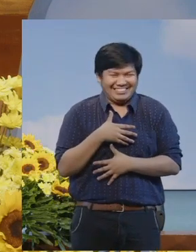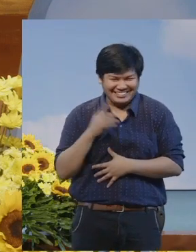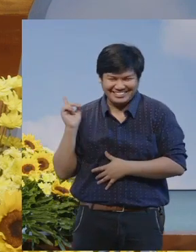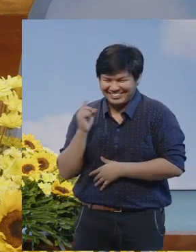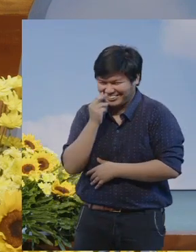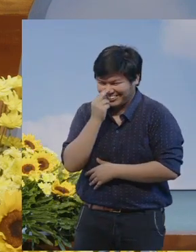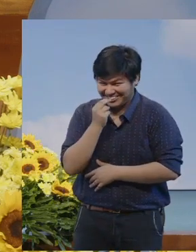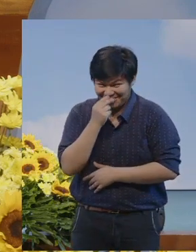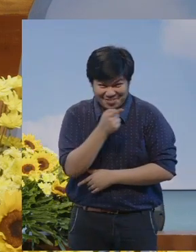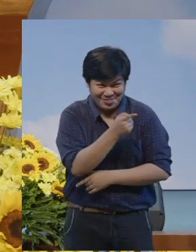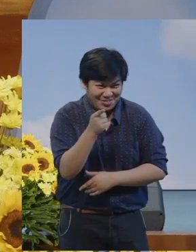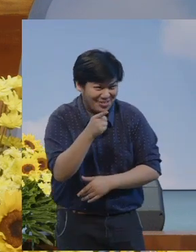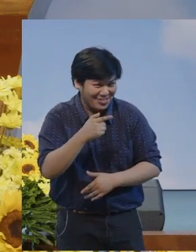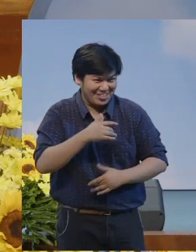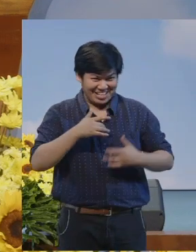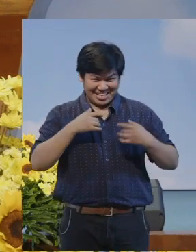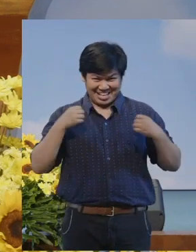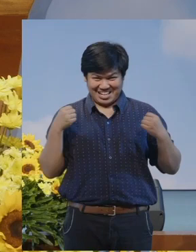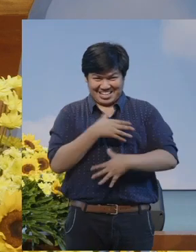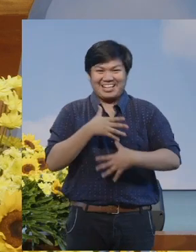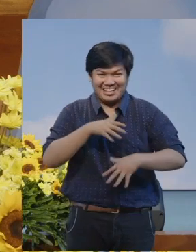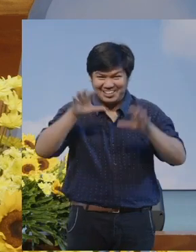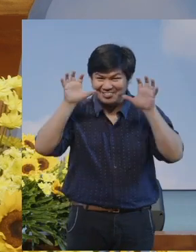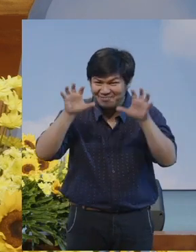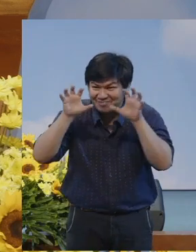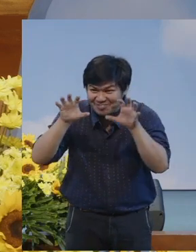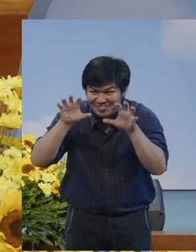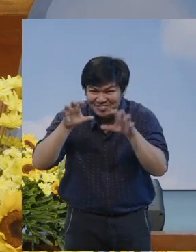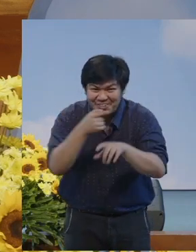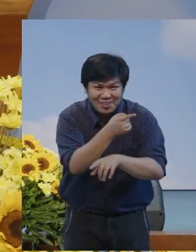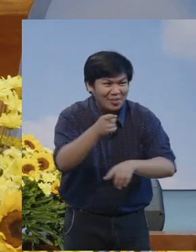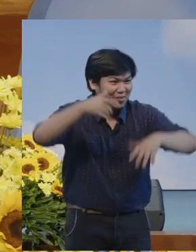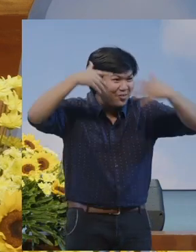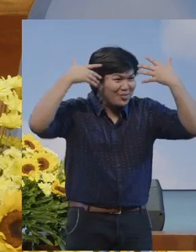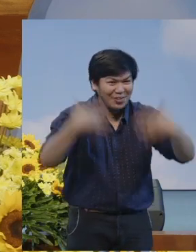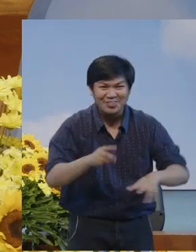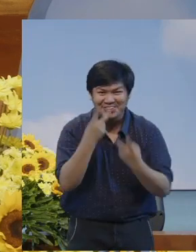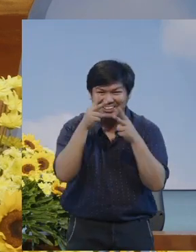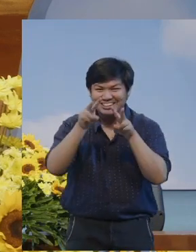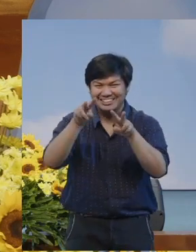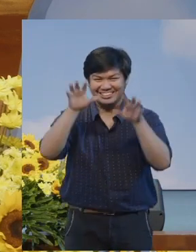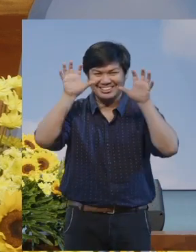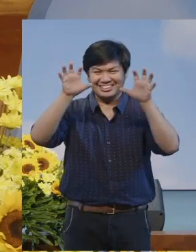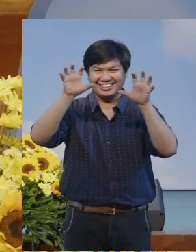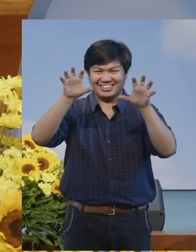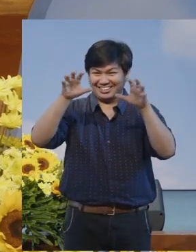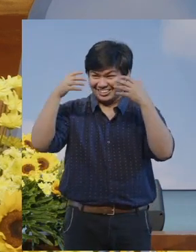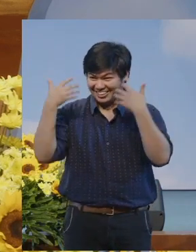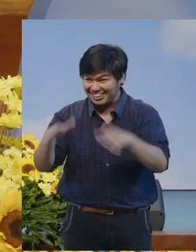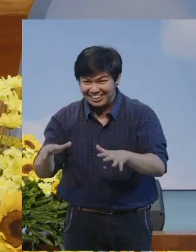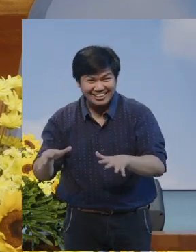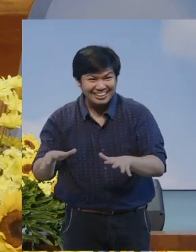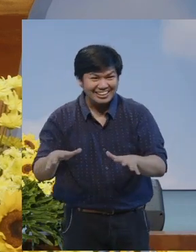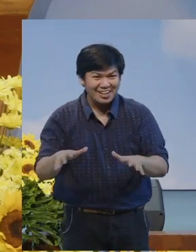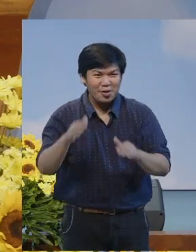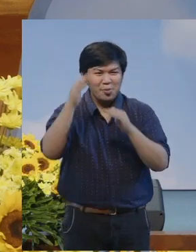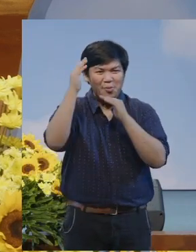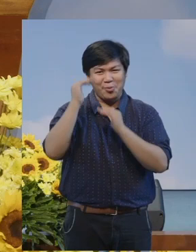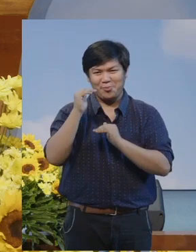Kayo po ba'y takot sa multo? Kayo po ba'y nakakita na ng multo? Sana po hindi